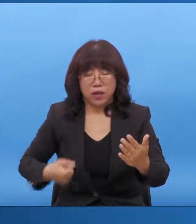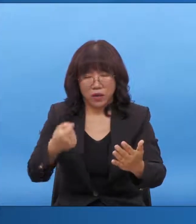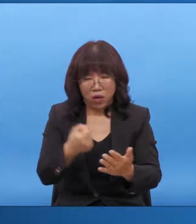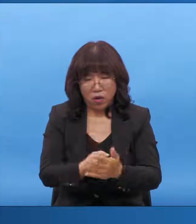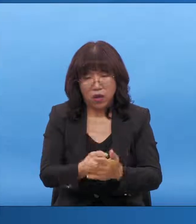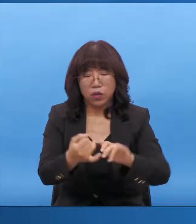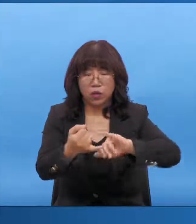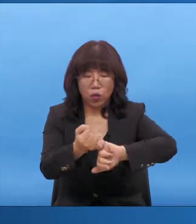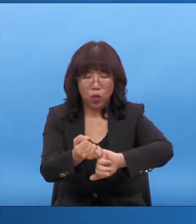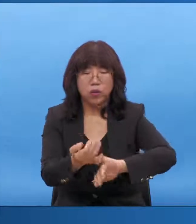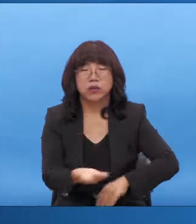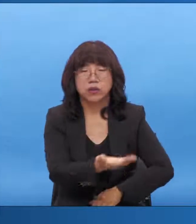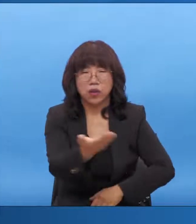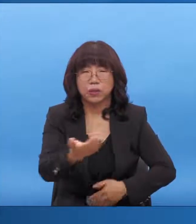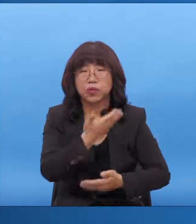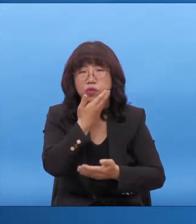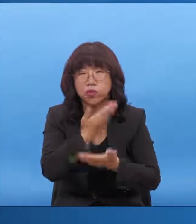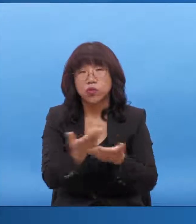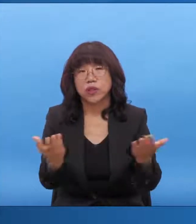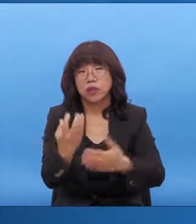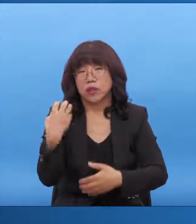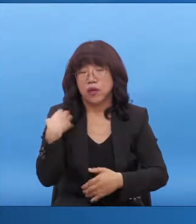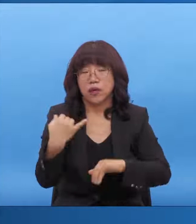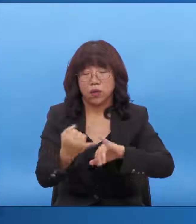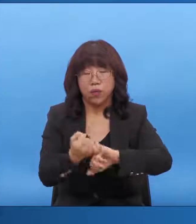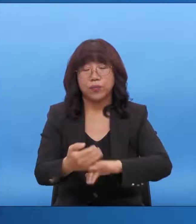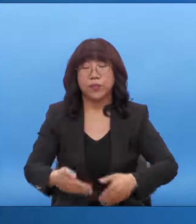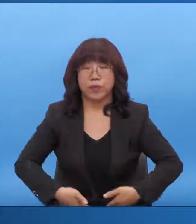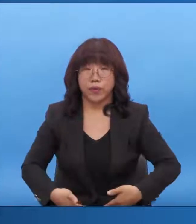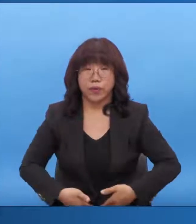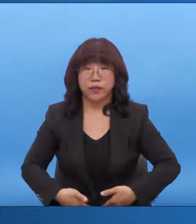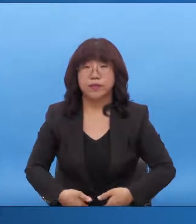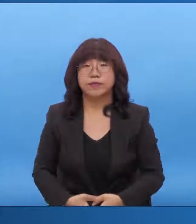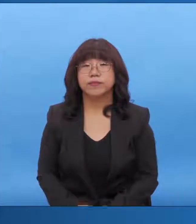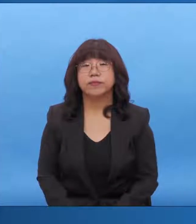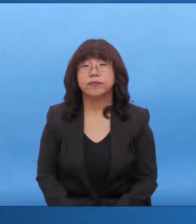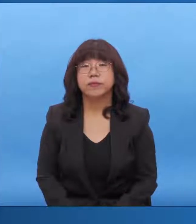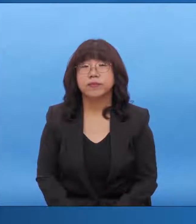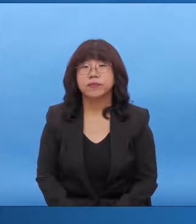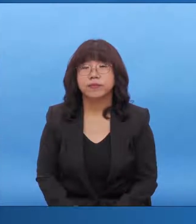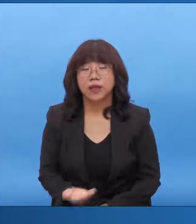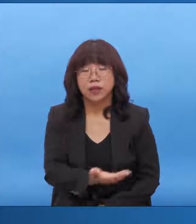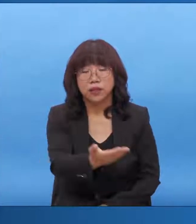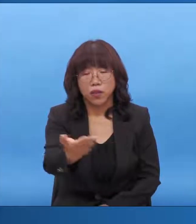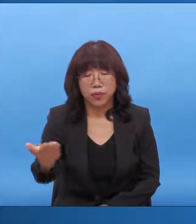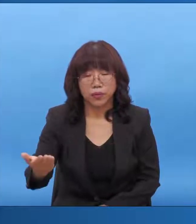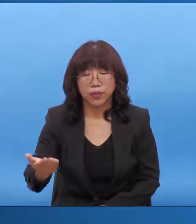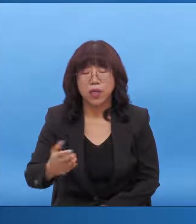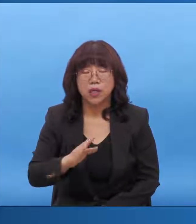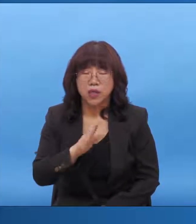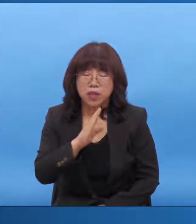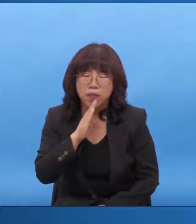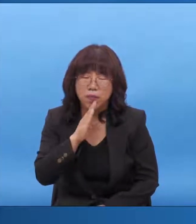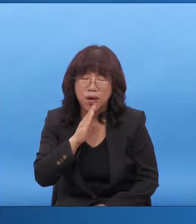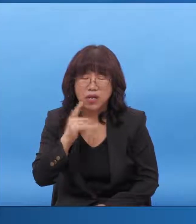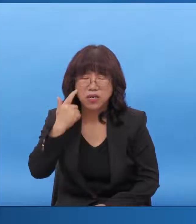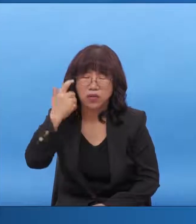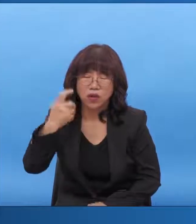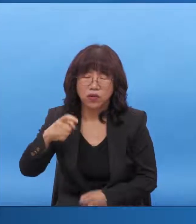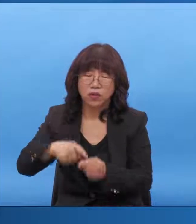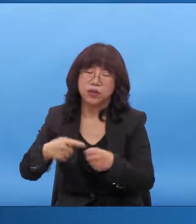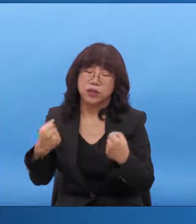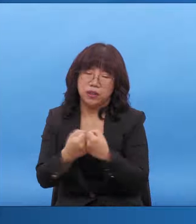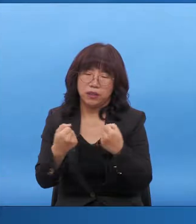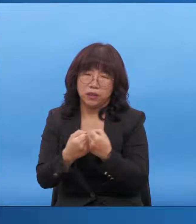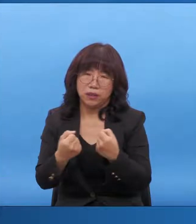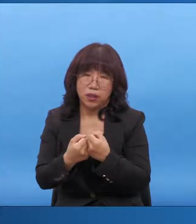that's why all of our church officers, you must make this absolute definite resolution to block this in the future. 다른 싸움을 해야 돼요. And you have to build your altar. 그래서